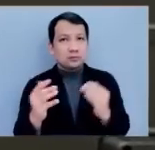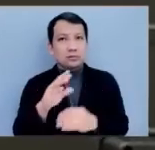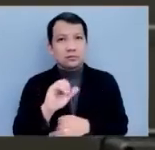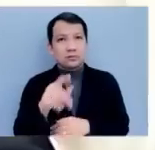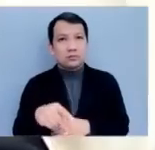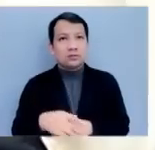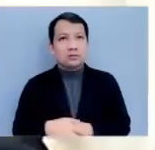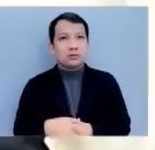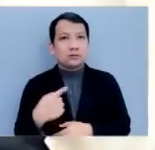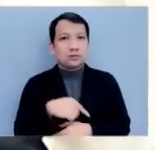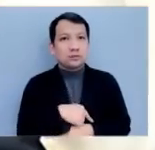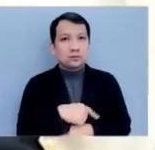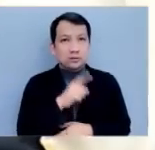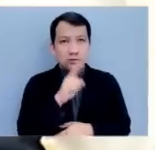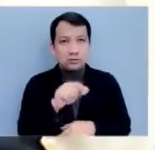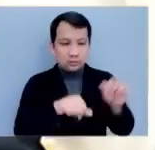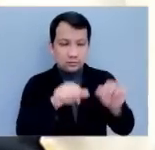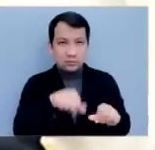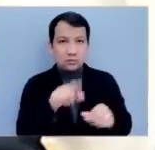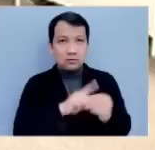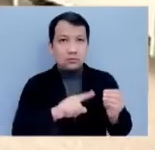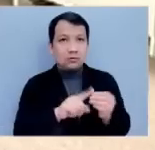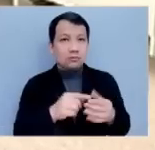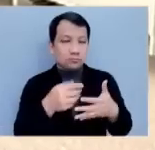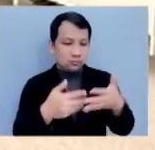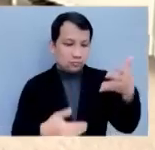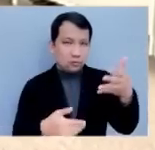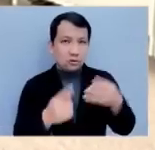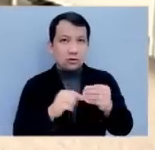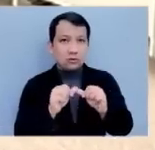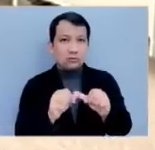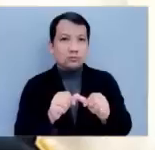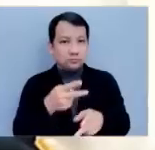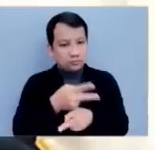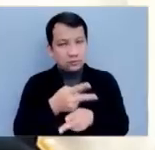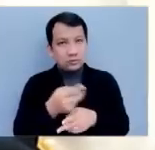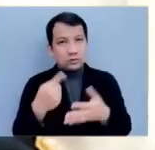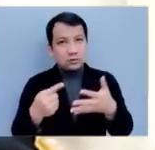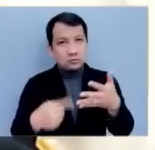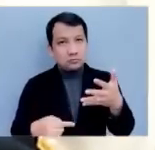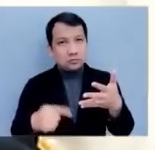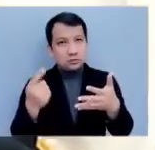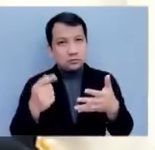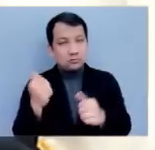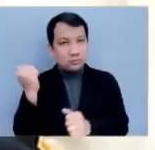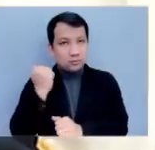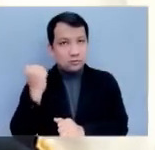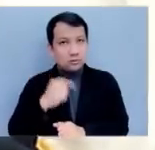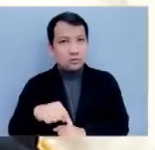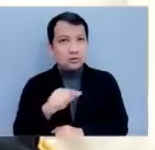We really have to make an assessment whether such is likely or not. We continue to monitor daily and hopefully